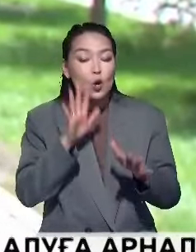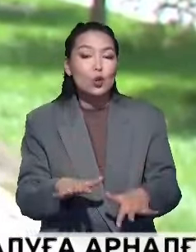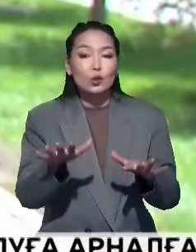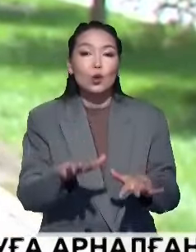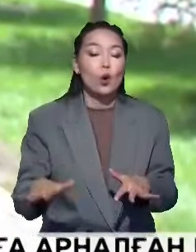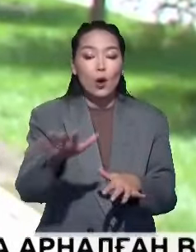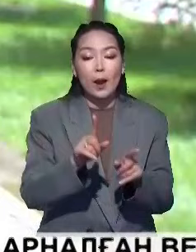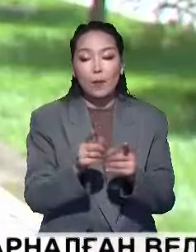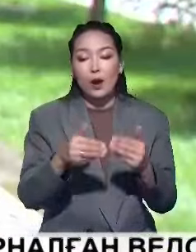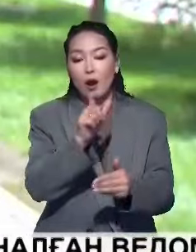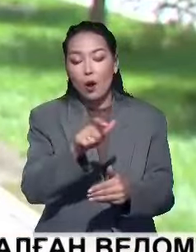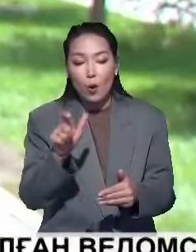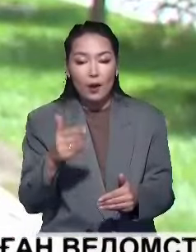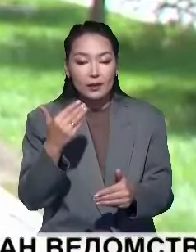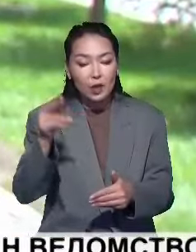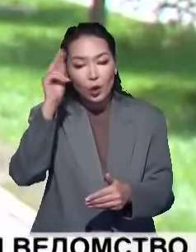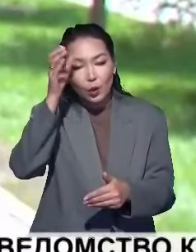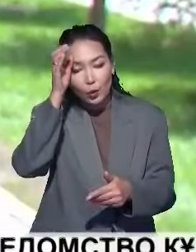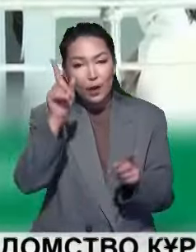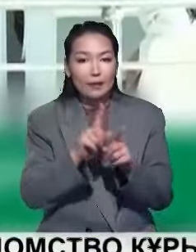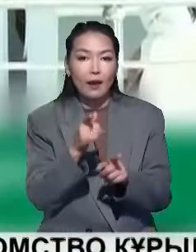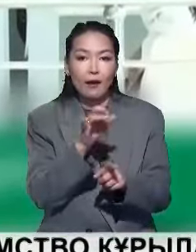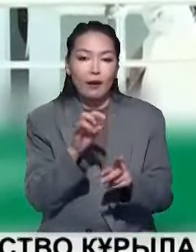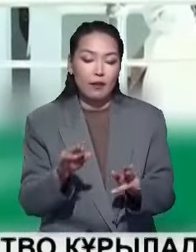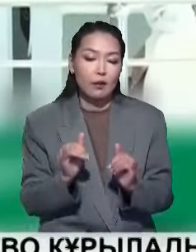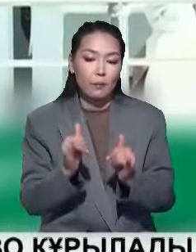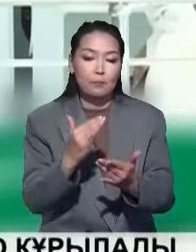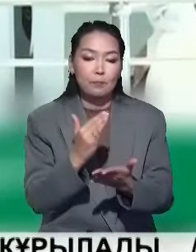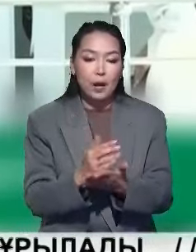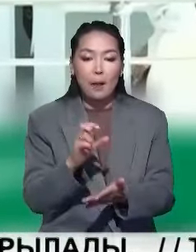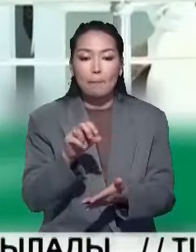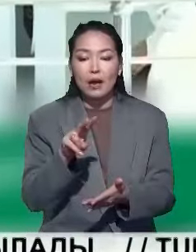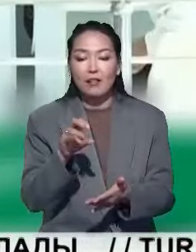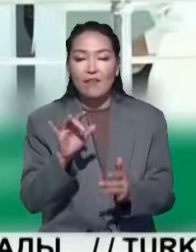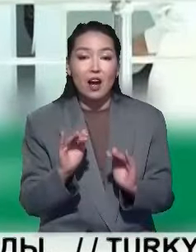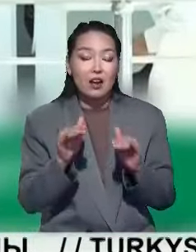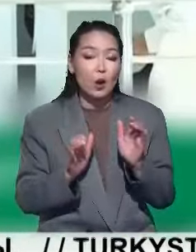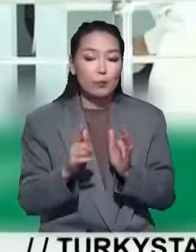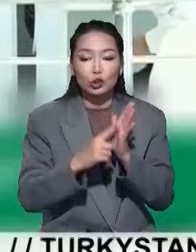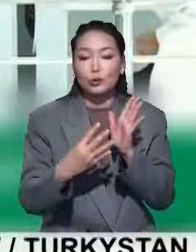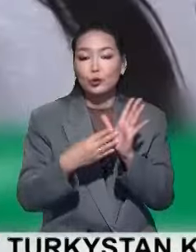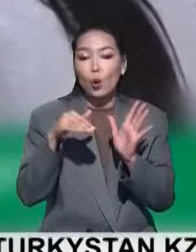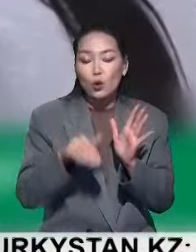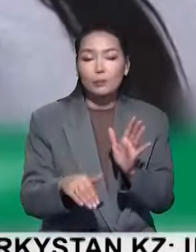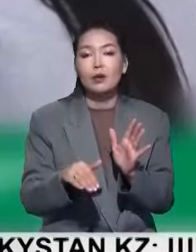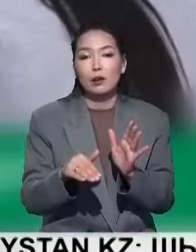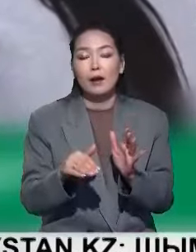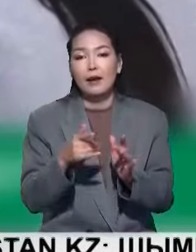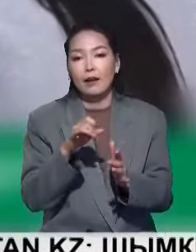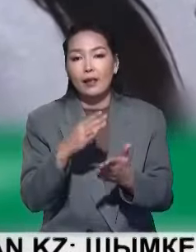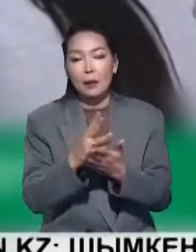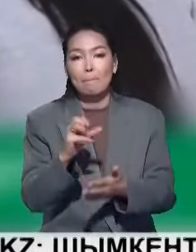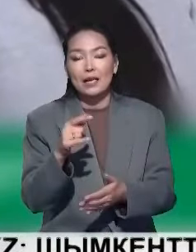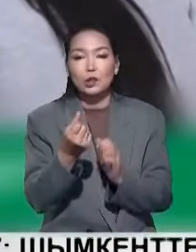аймақтардағы түлектерге арнайы білім гранттары қарастырылады. Бакалавриатқа түсу үшін 79 мыңға жуық грант бөлінген, ал магистратураға 13